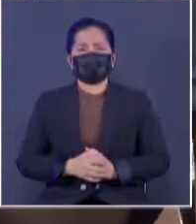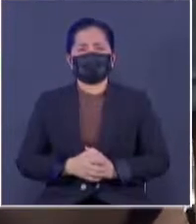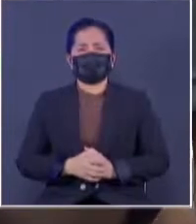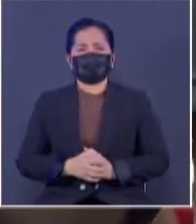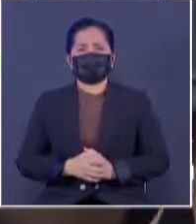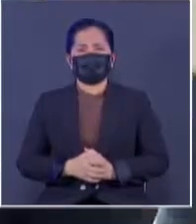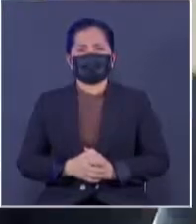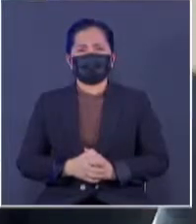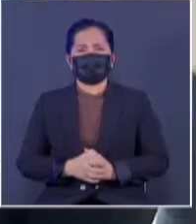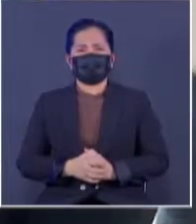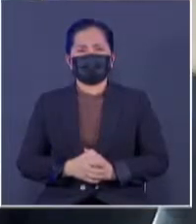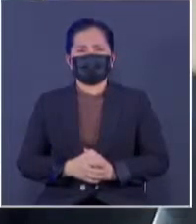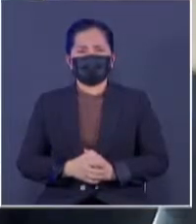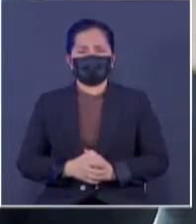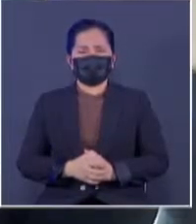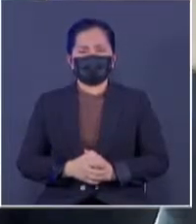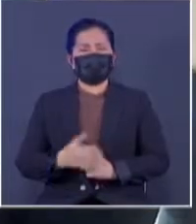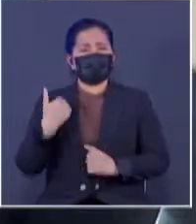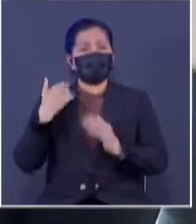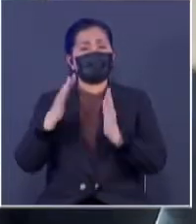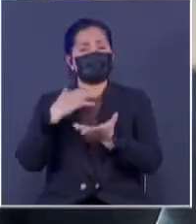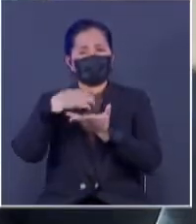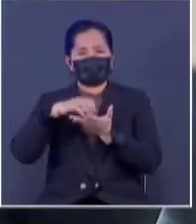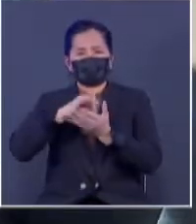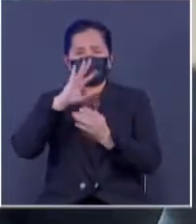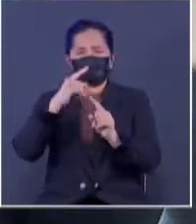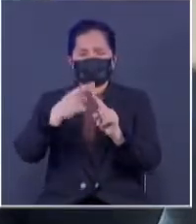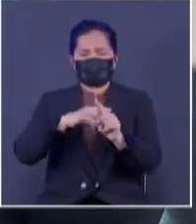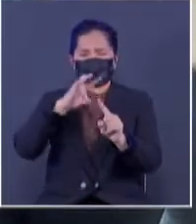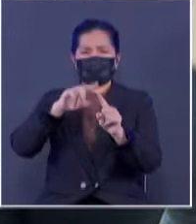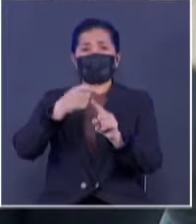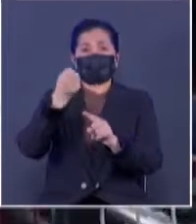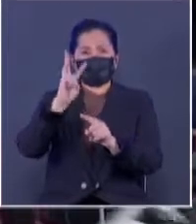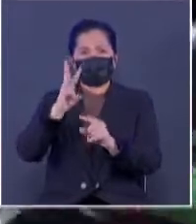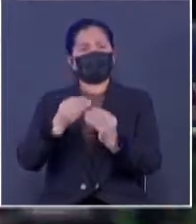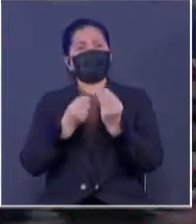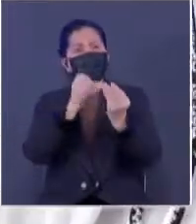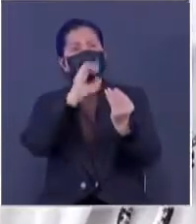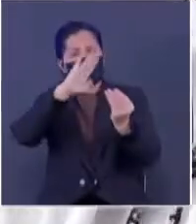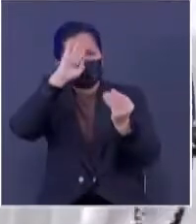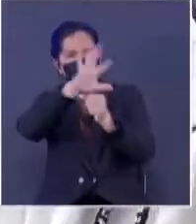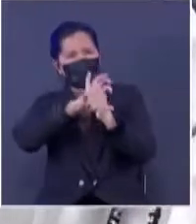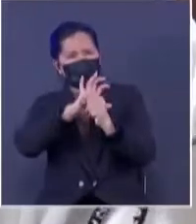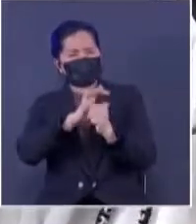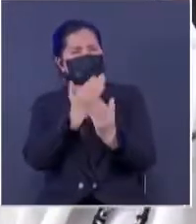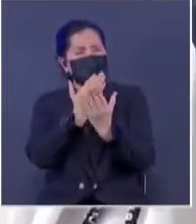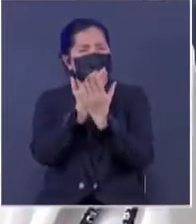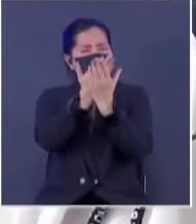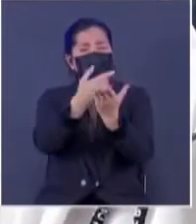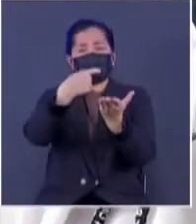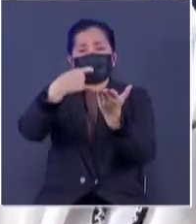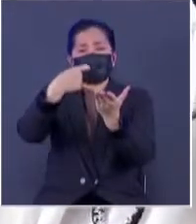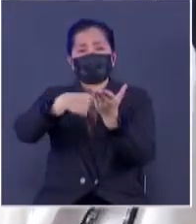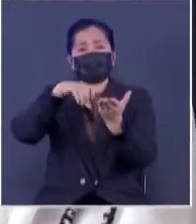สียหายค่ะเขาเล่าให้ฟังว่าได้ยื่นเคลมประกันไปเมื่อวันที่16กรกฎาคมที่ผ่านมาโดยได้ไปยื่นเรื่องที่บริษัทโดยตร